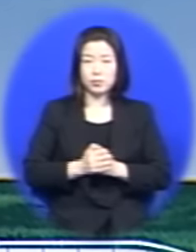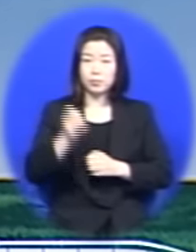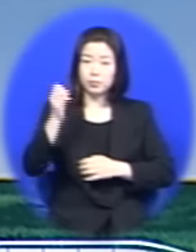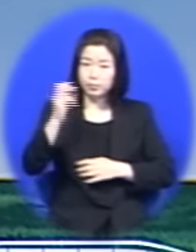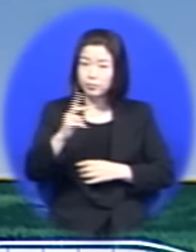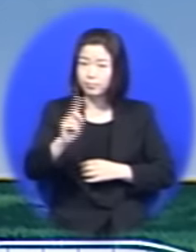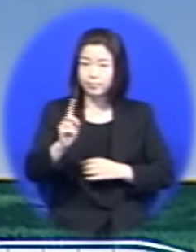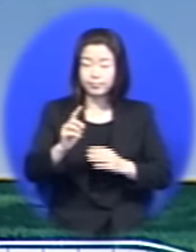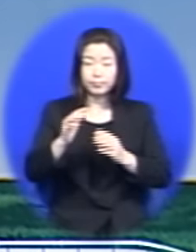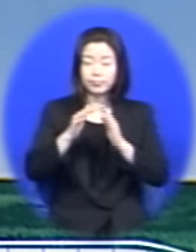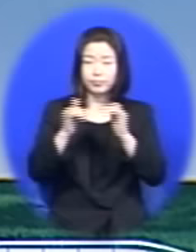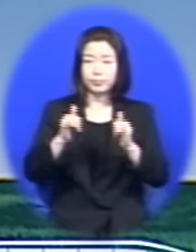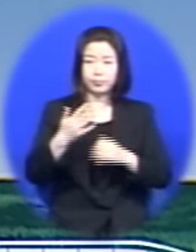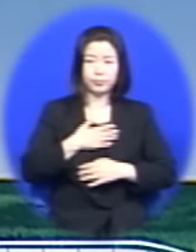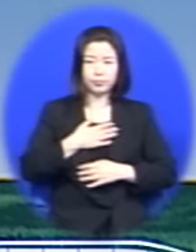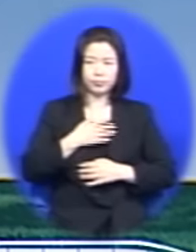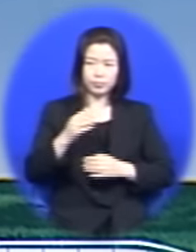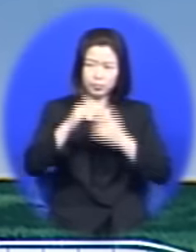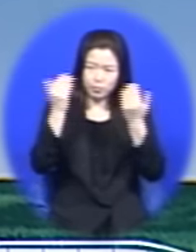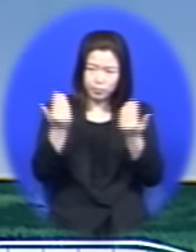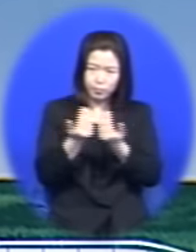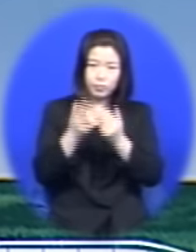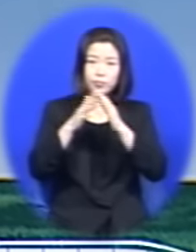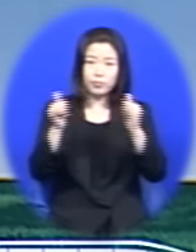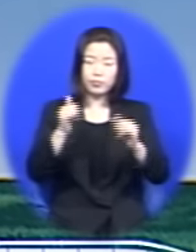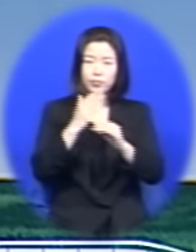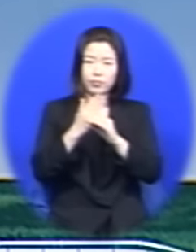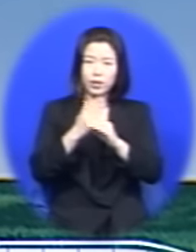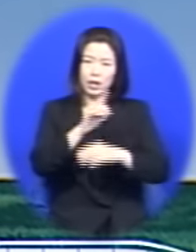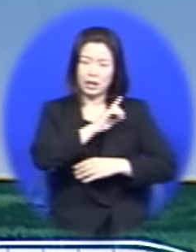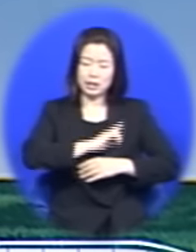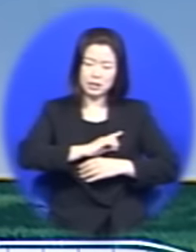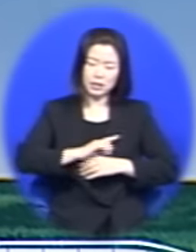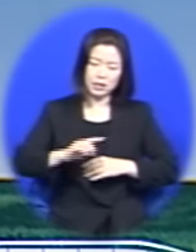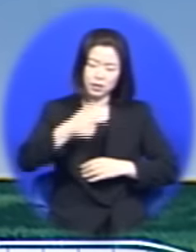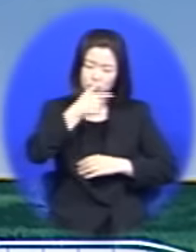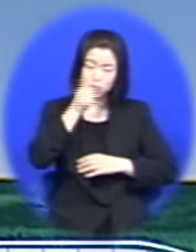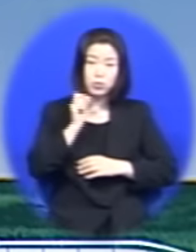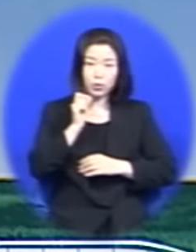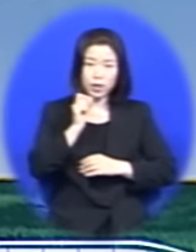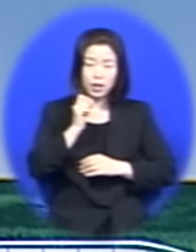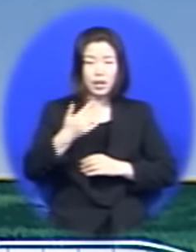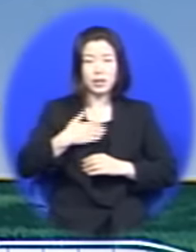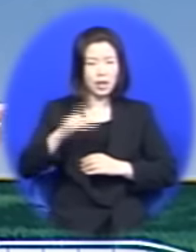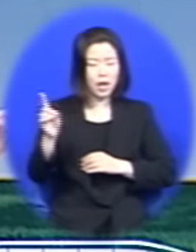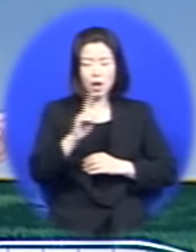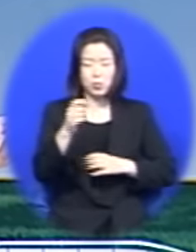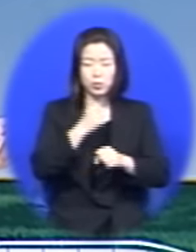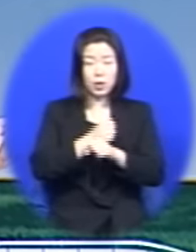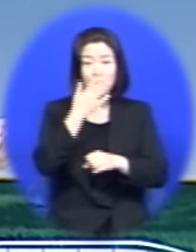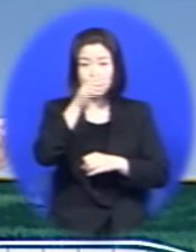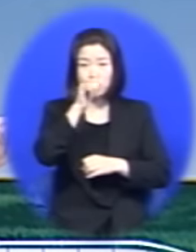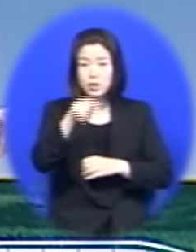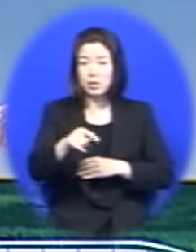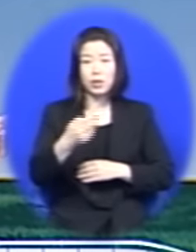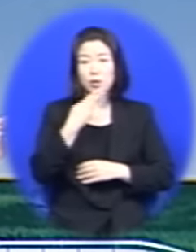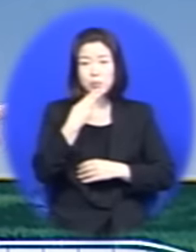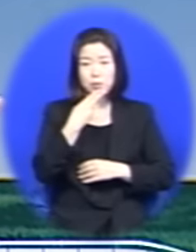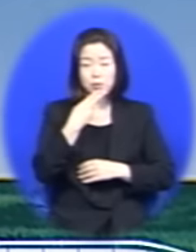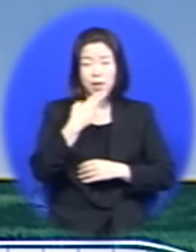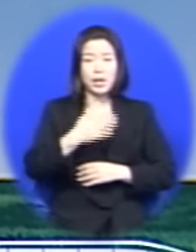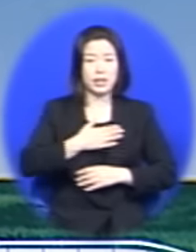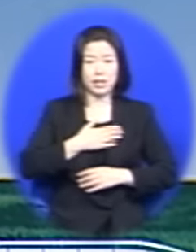또는 어떤 사람은 나는 모든 사람들 중에 제일 열등해요. 나는 아무것도 할수 있는 게 없어요.